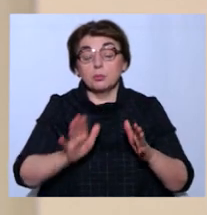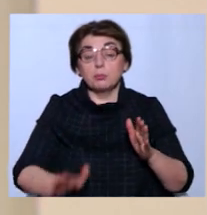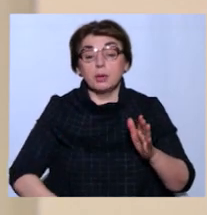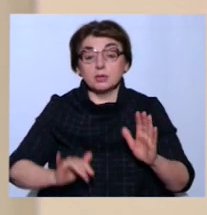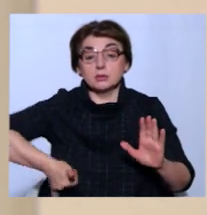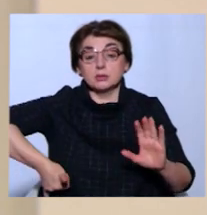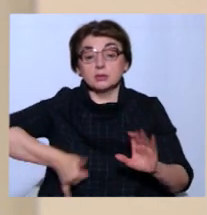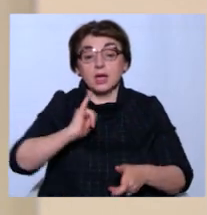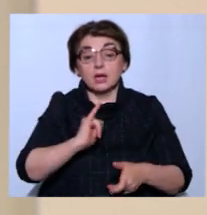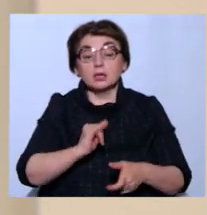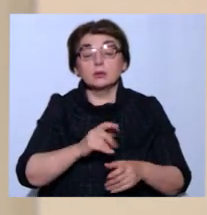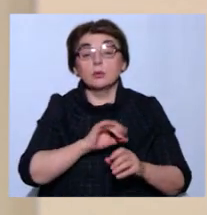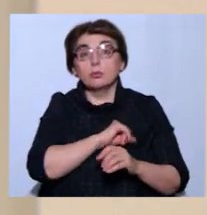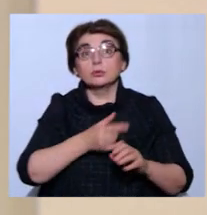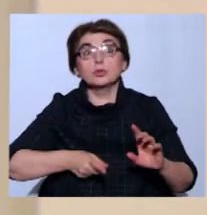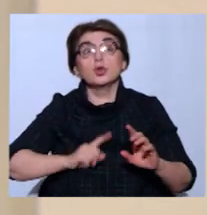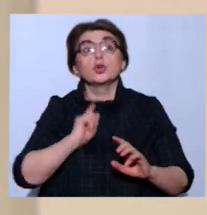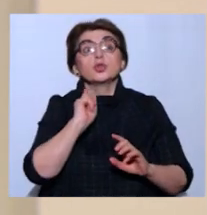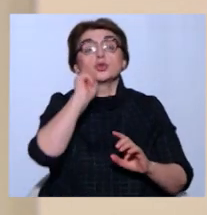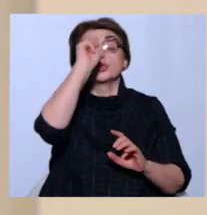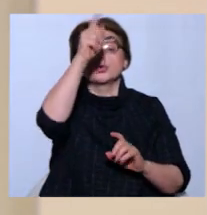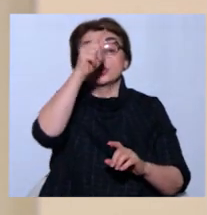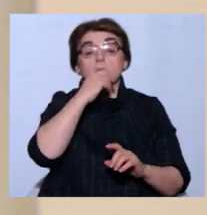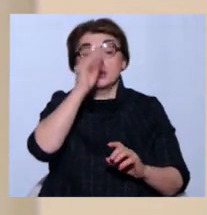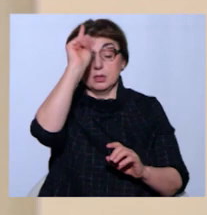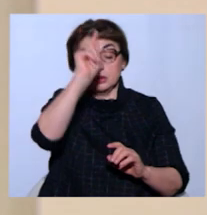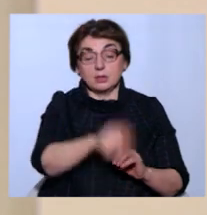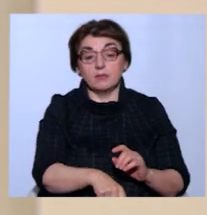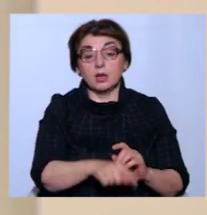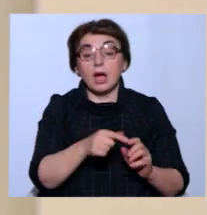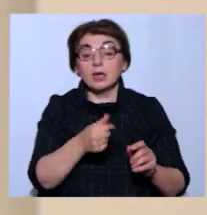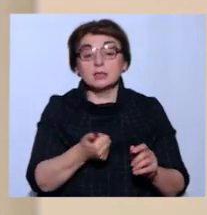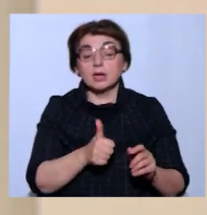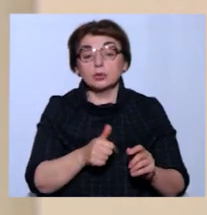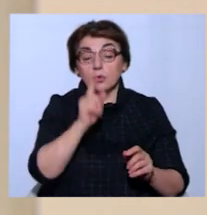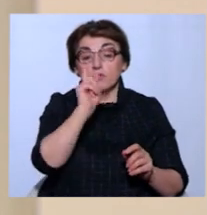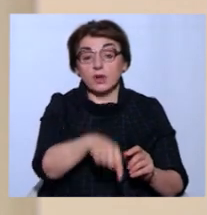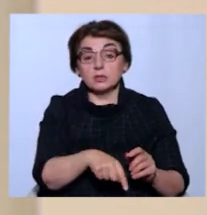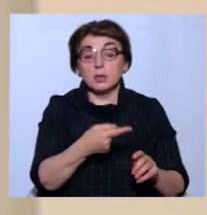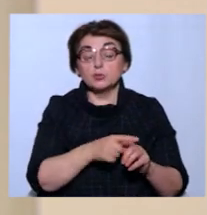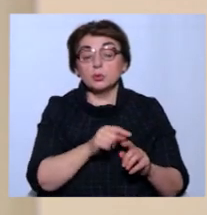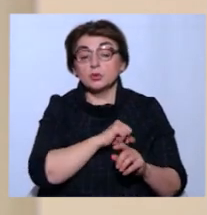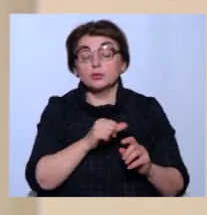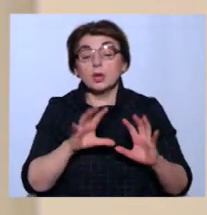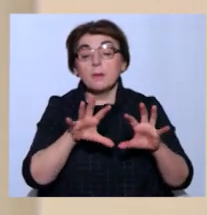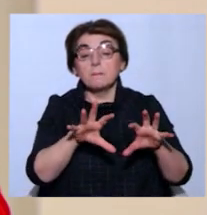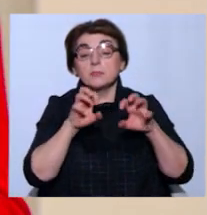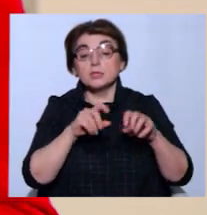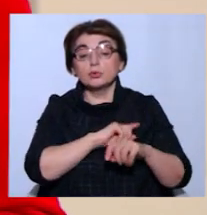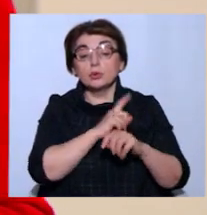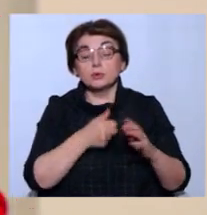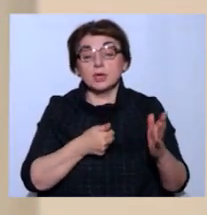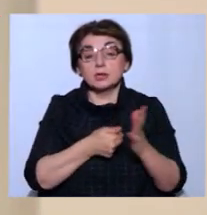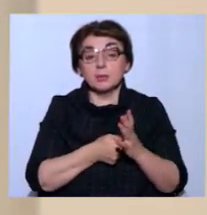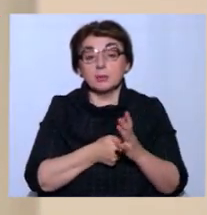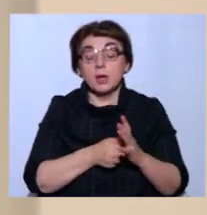მაღლა აგდებს ბურთს, მაგრამ ბურთი დაბლა სწორედ მიზიდულობის ძალის გავლენით ეშვება. ასევე არაკონტაქტური